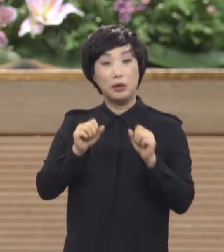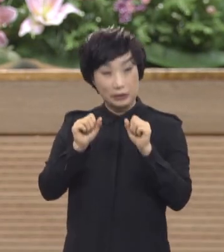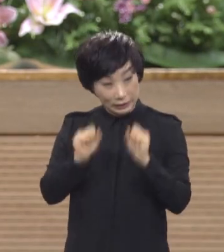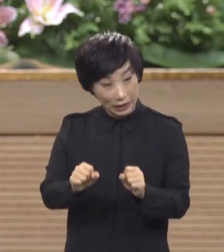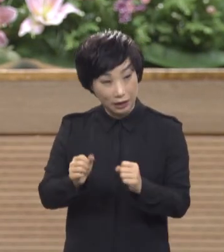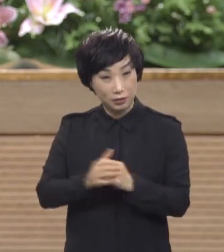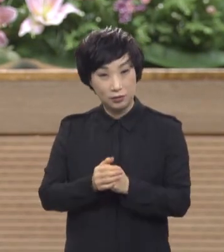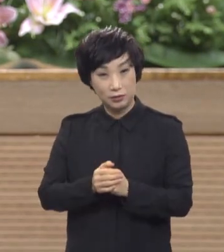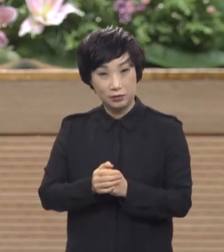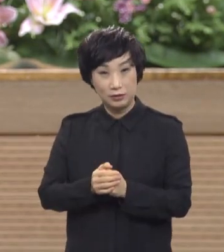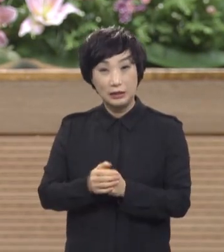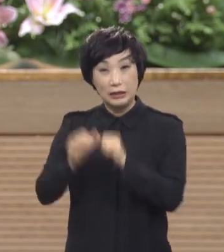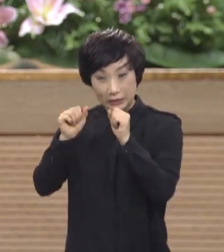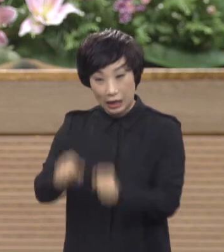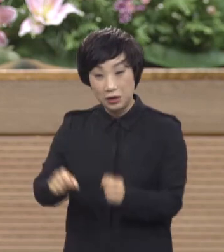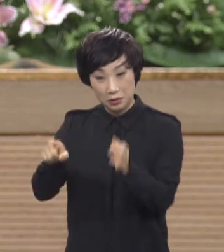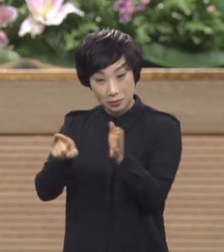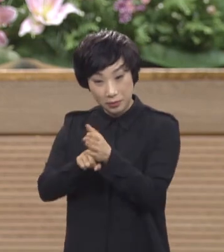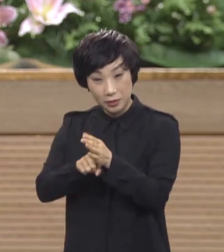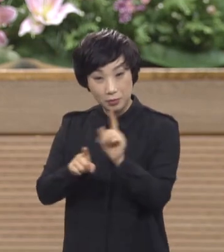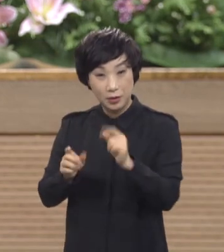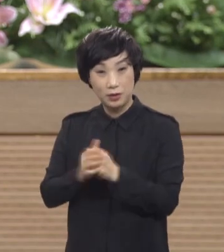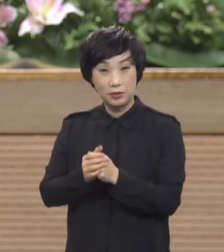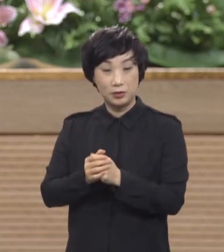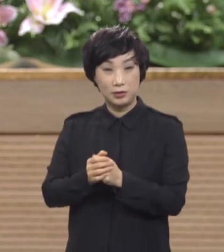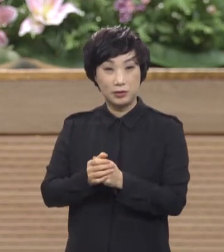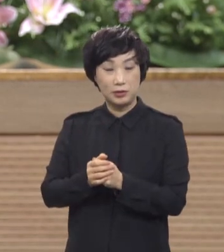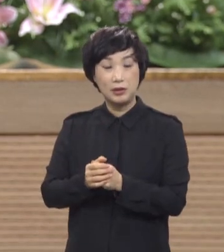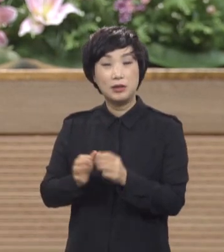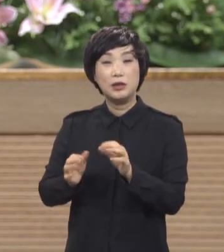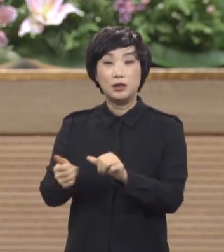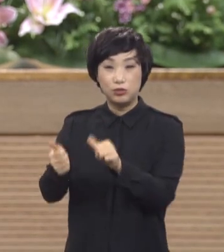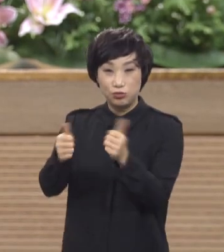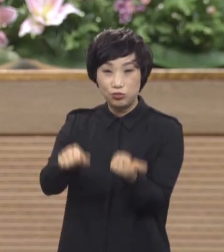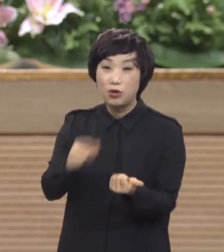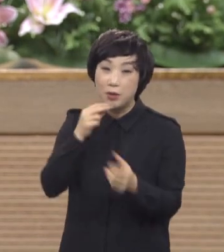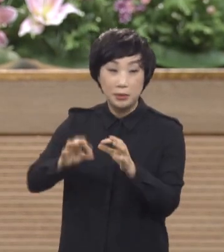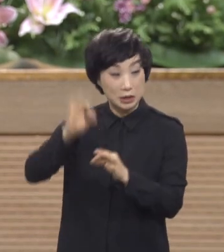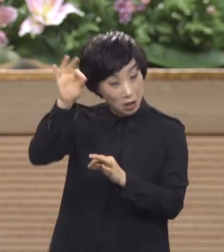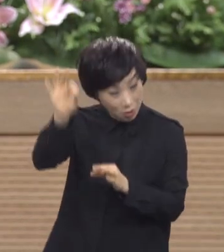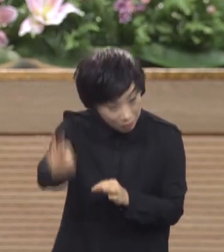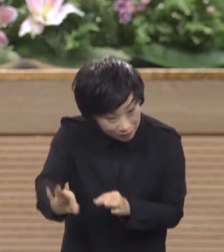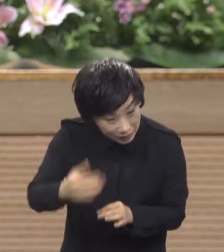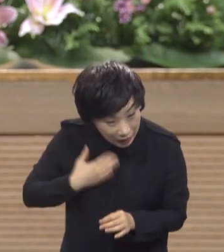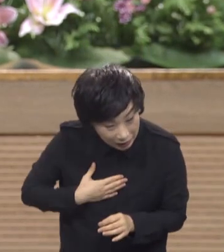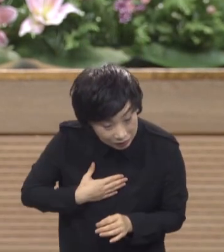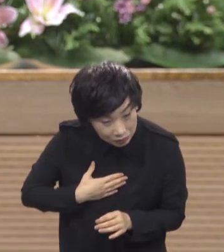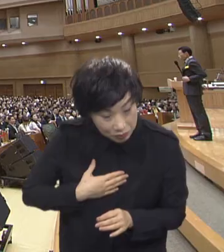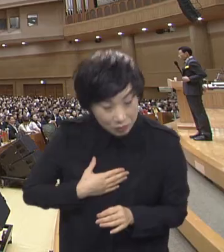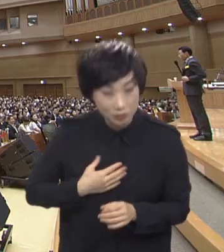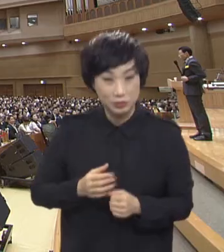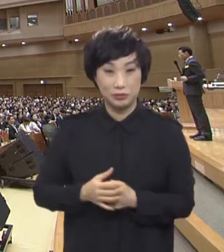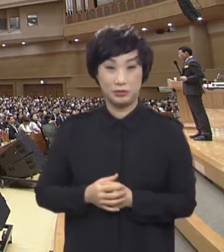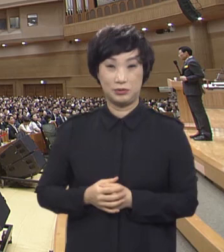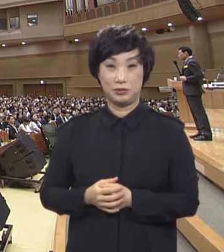살아서 믿는 자는 영원히 죽지 아니하리니